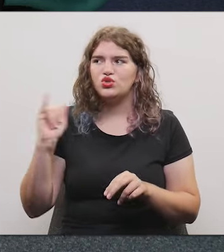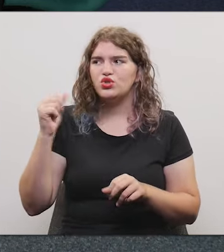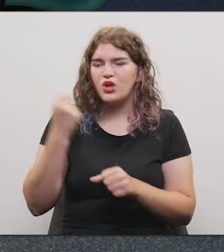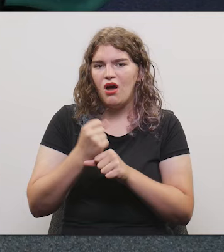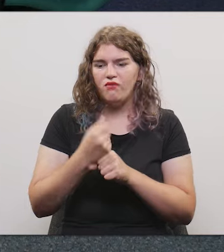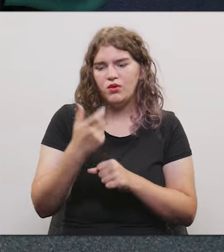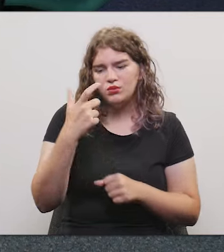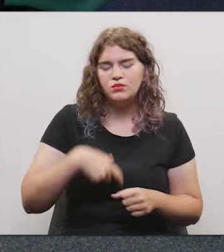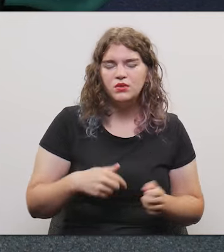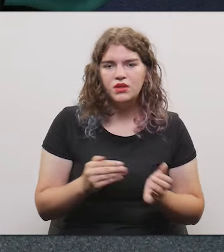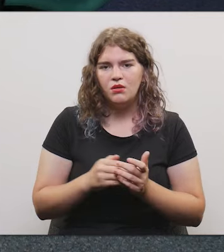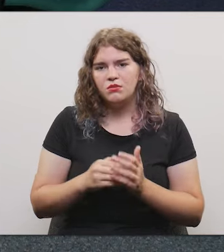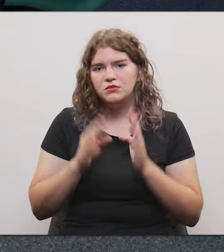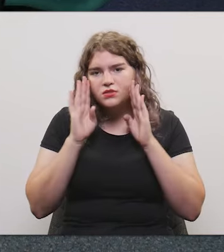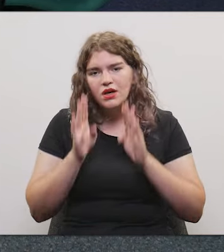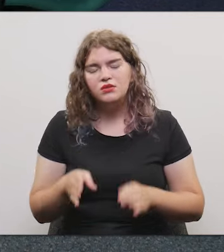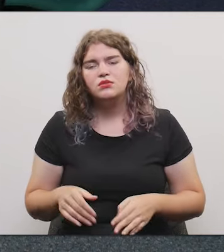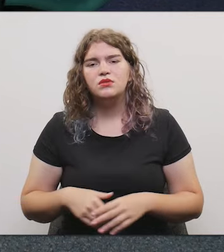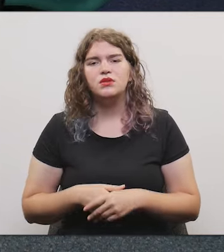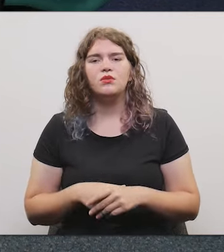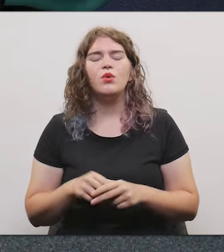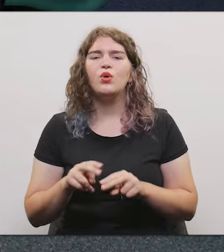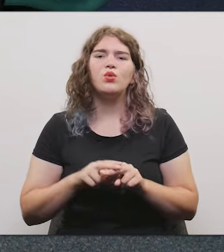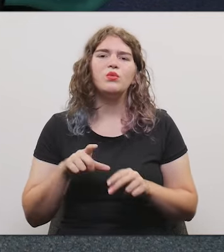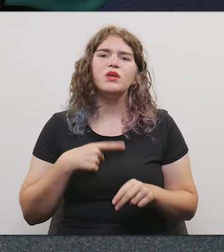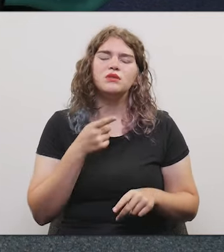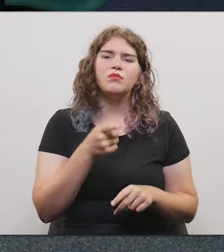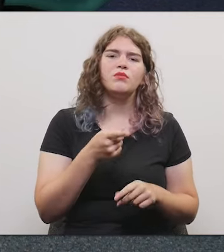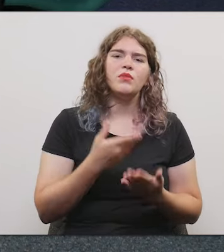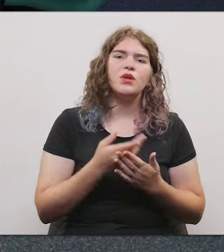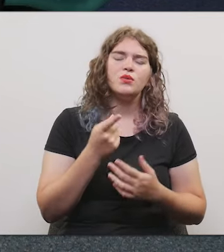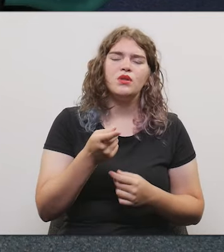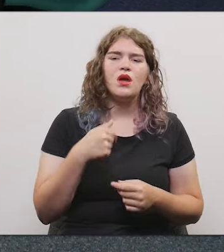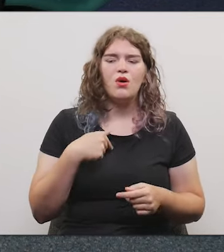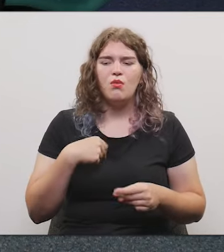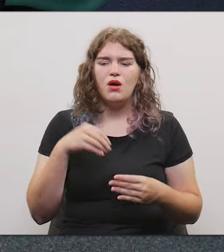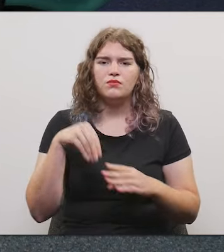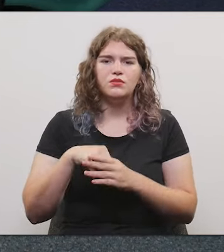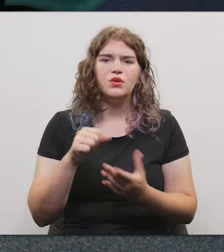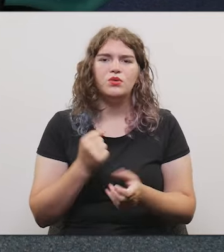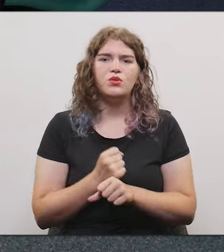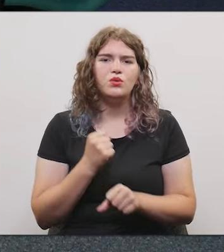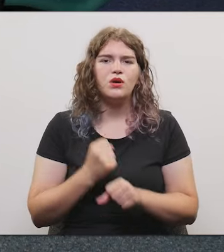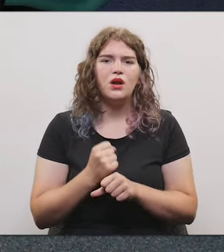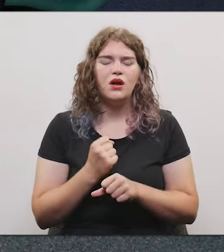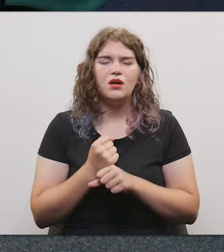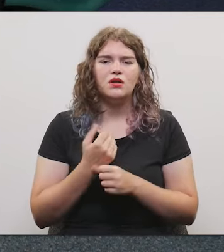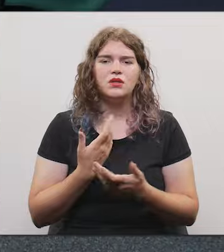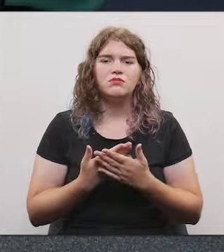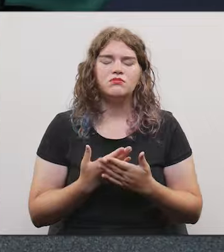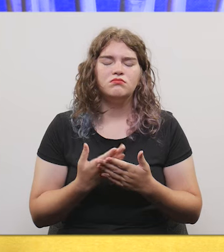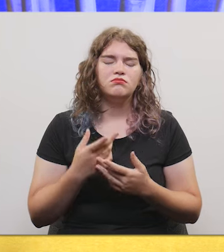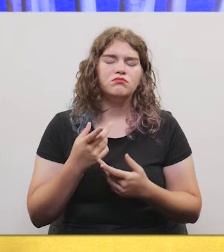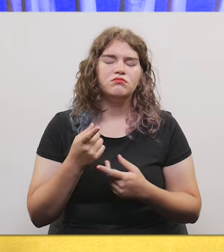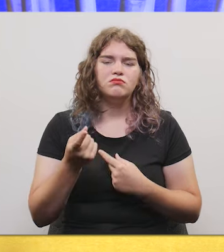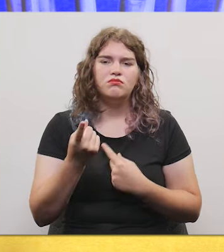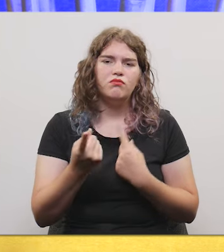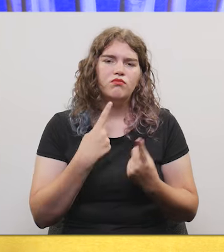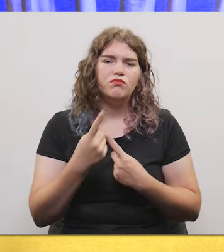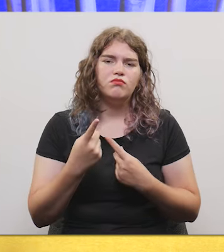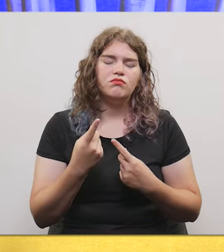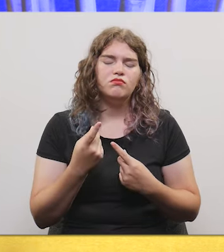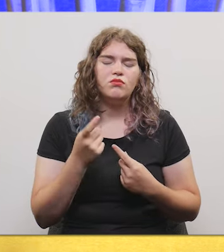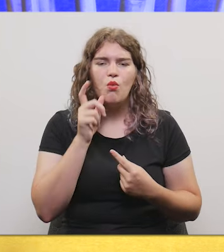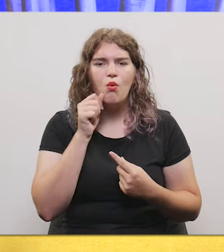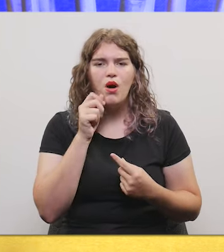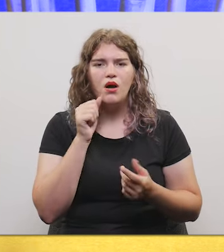care funcționăm cel mai bine. Da. Mm-hmm. Și cum este pentru tine să fii acum implicată în această lucrare?